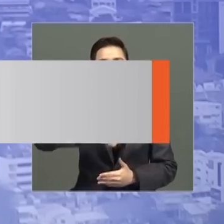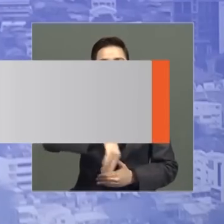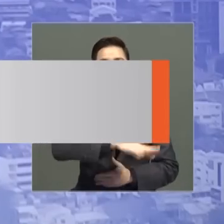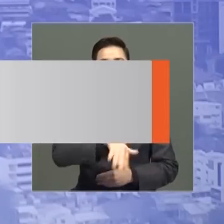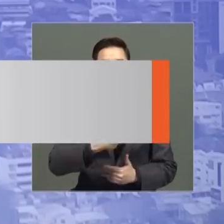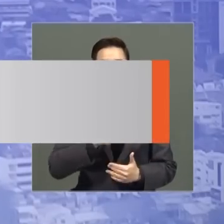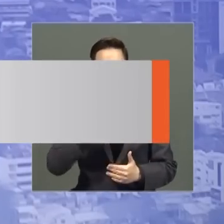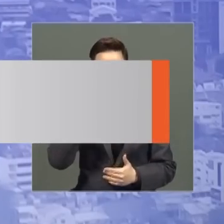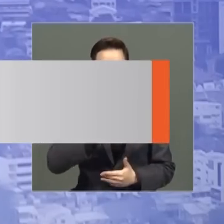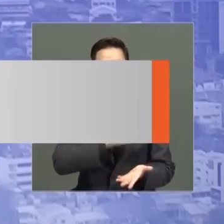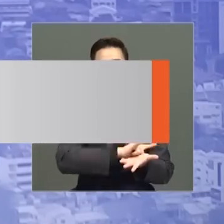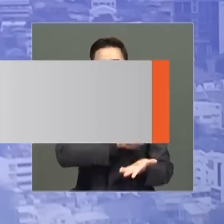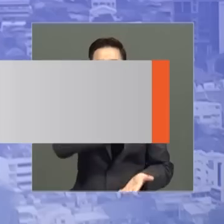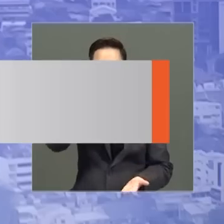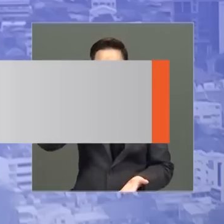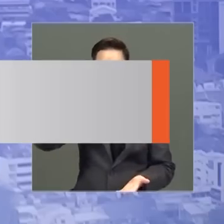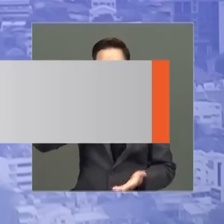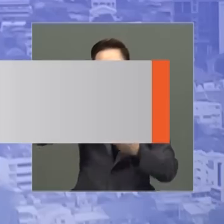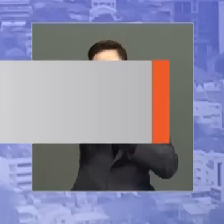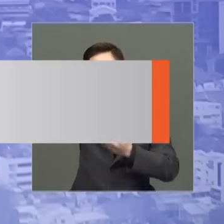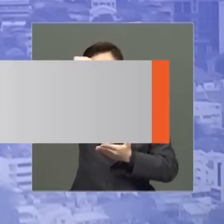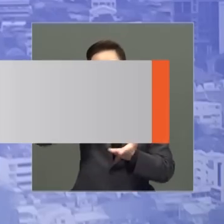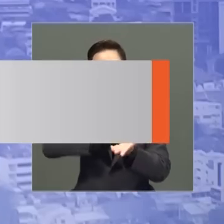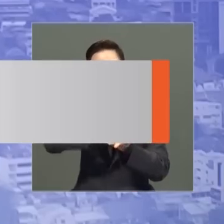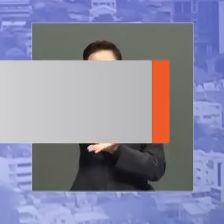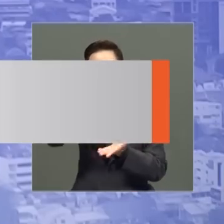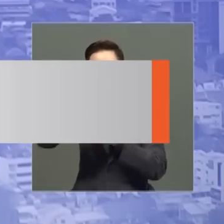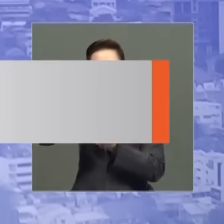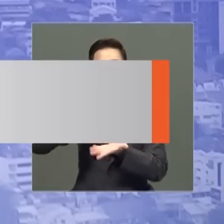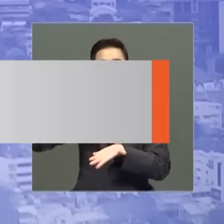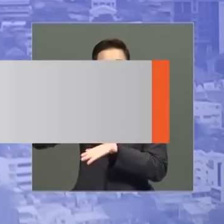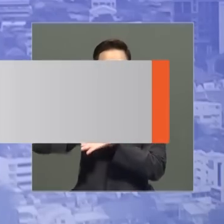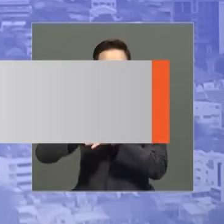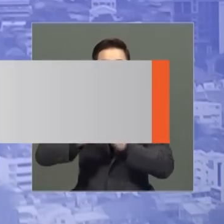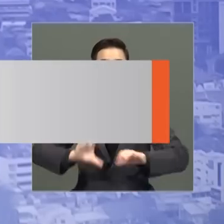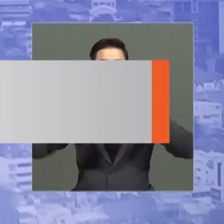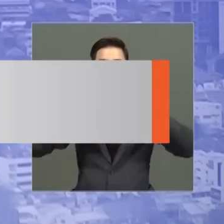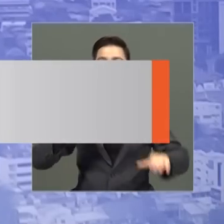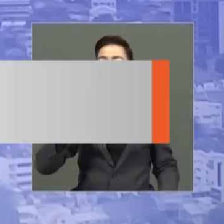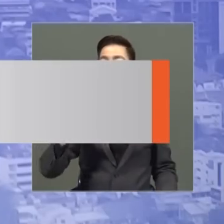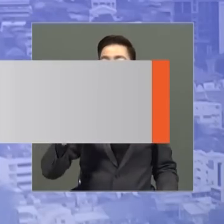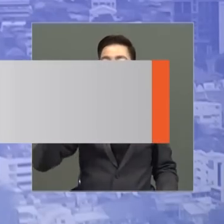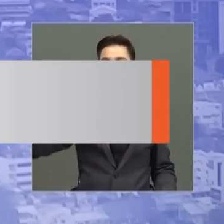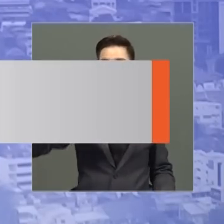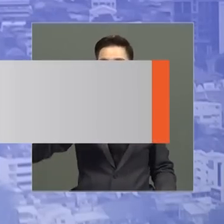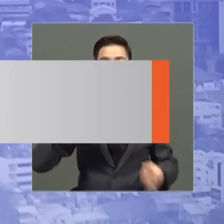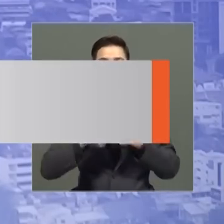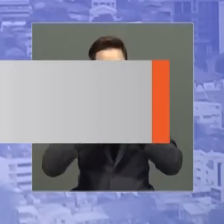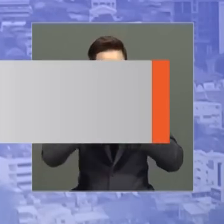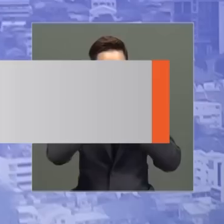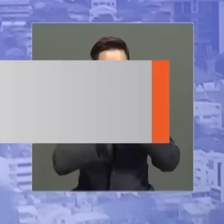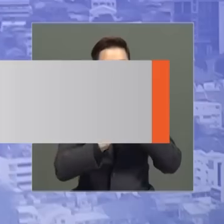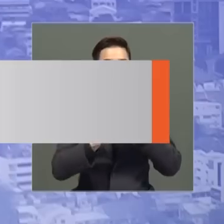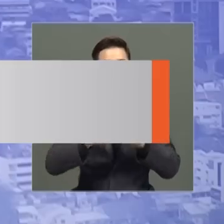ที่จะต้องกลับไปเรียนต่อที่ต่างประเทศทั้งในส่วนของทุนรัฐบาลกพ.นะคะแล้วก็ในแต่ละจังหวัดต